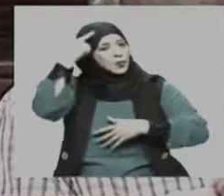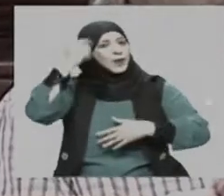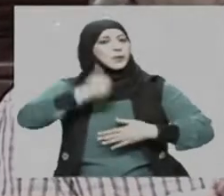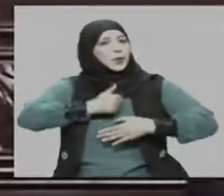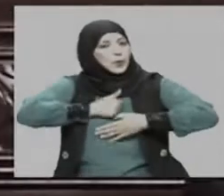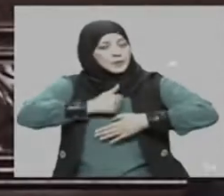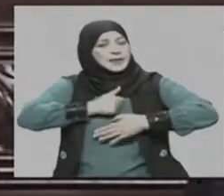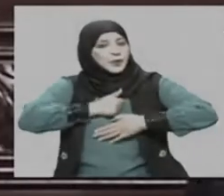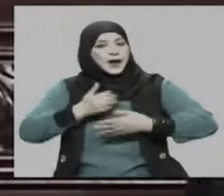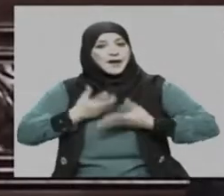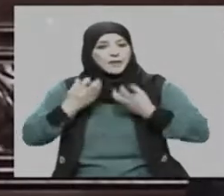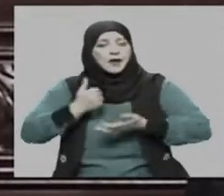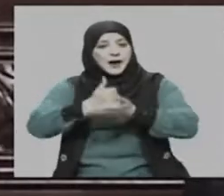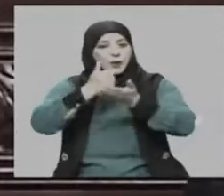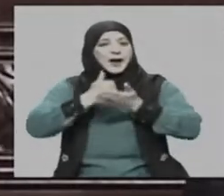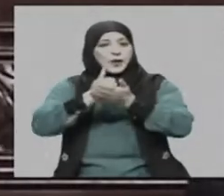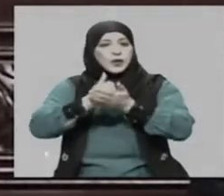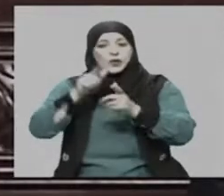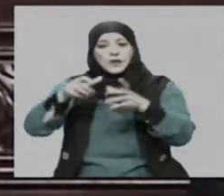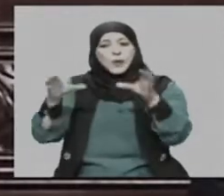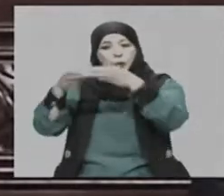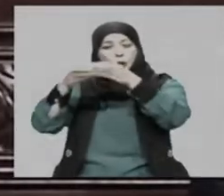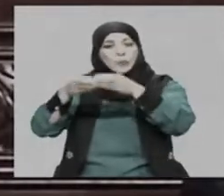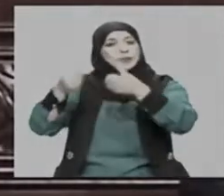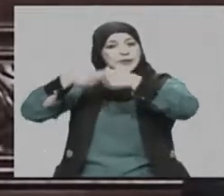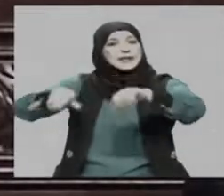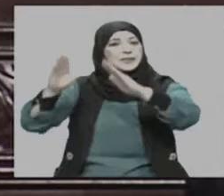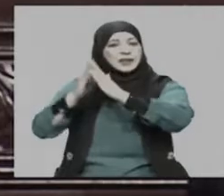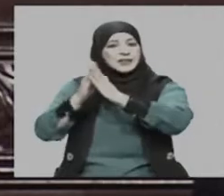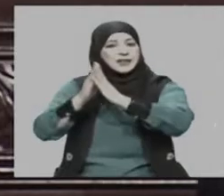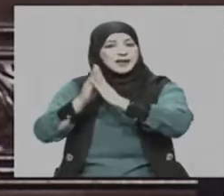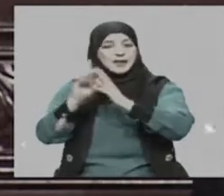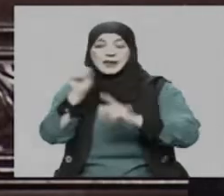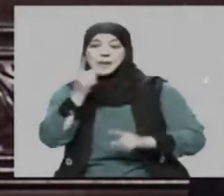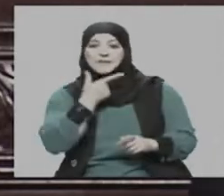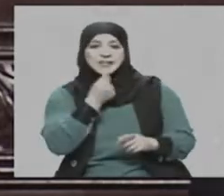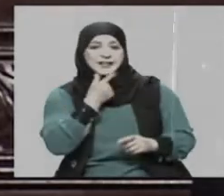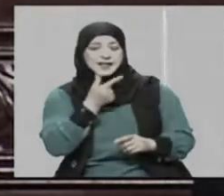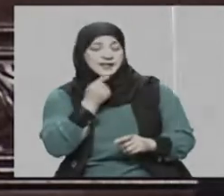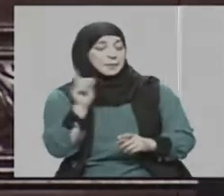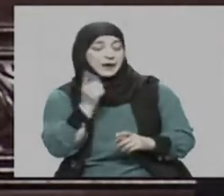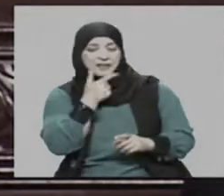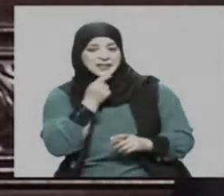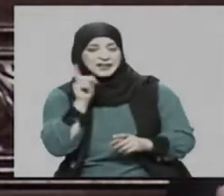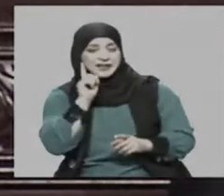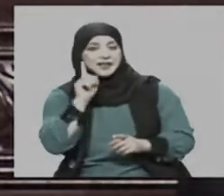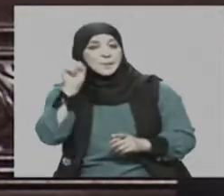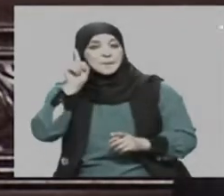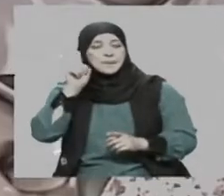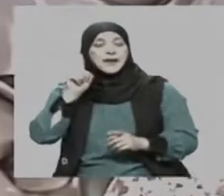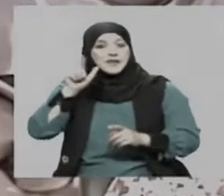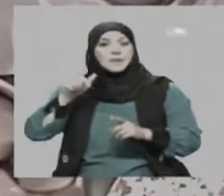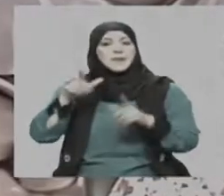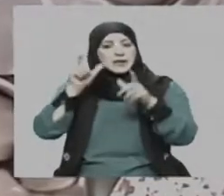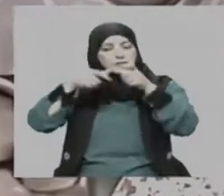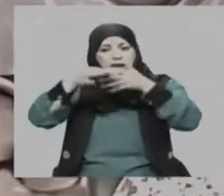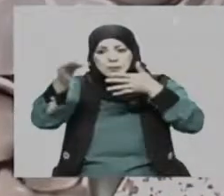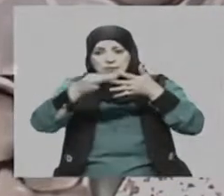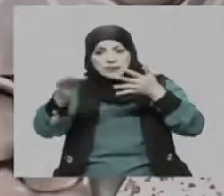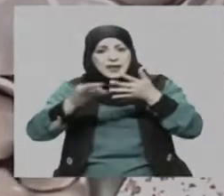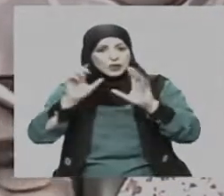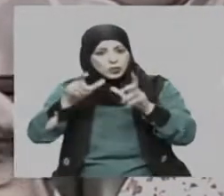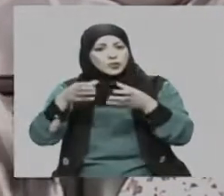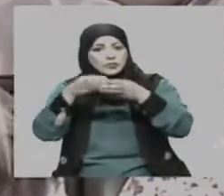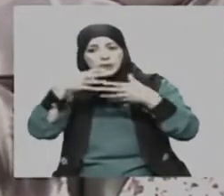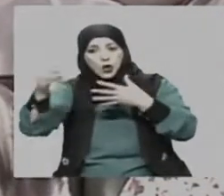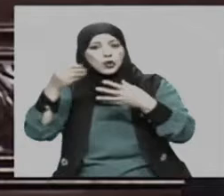هو اللي التزم، ماهيش حاجه سهله. التزم لأنه فما جزء كبير كان يخرج كل يوم يلوش قوت